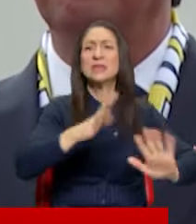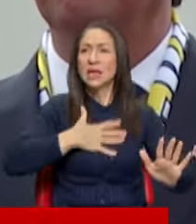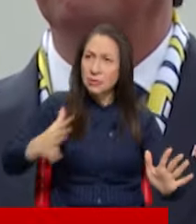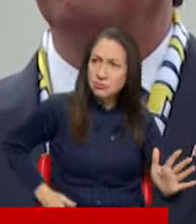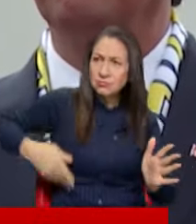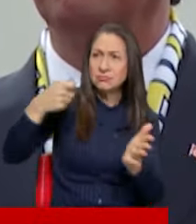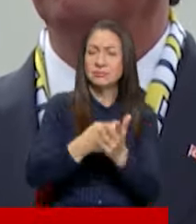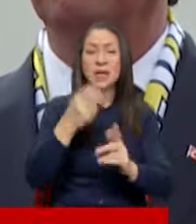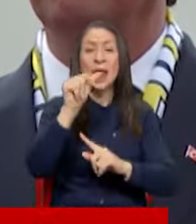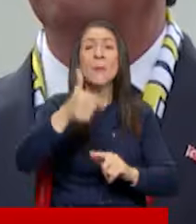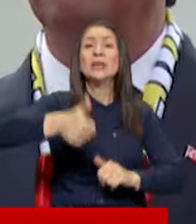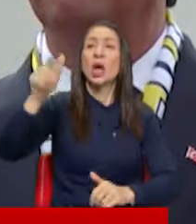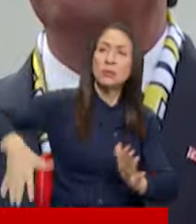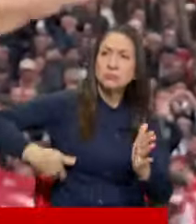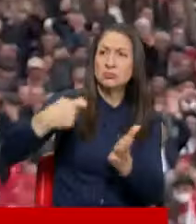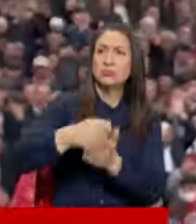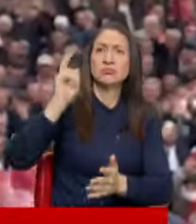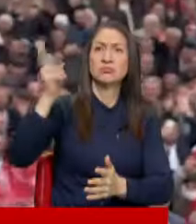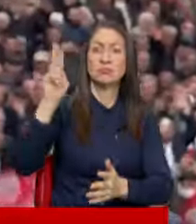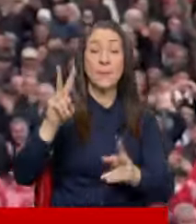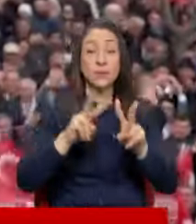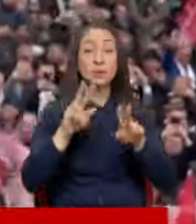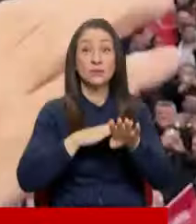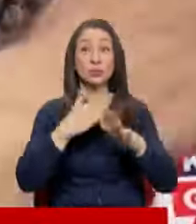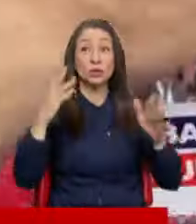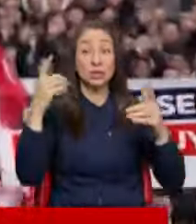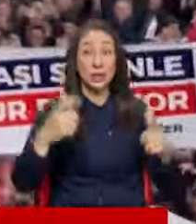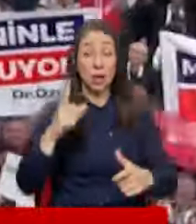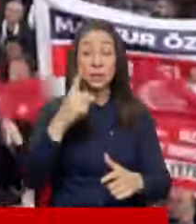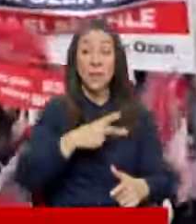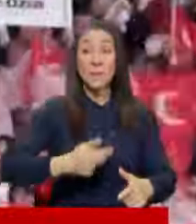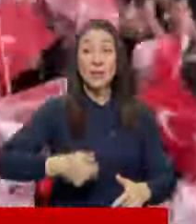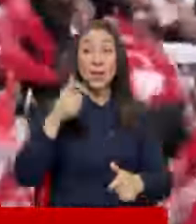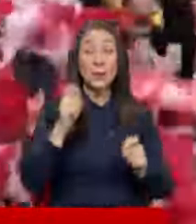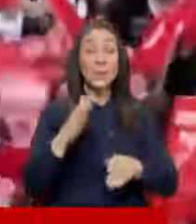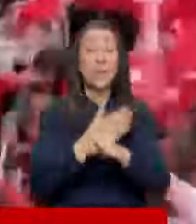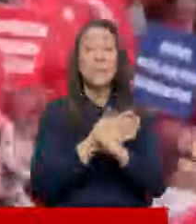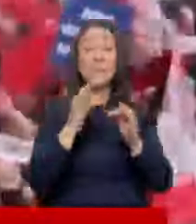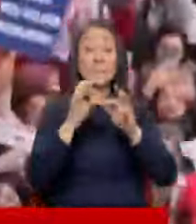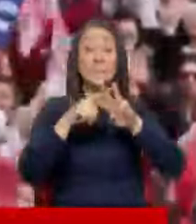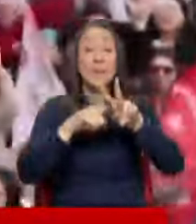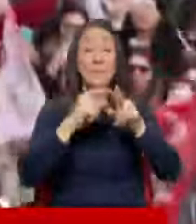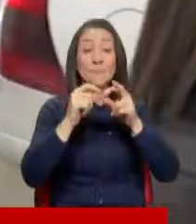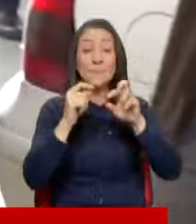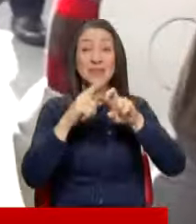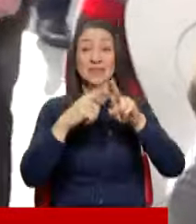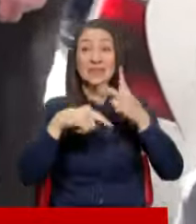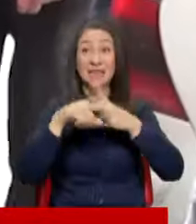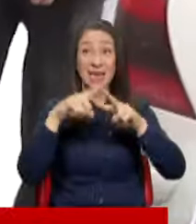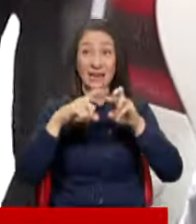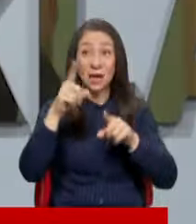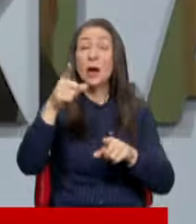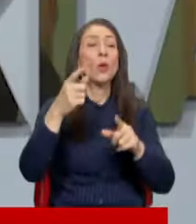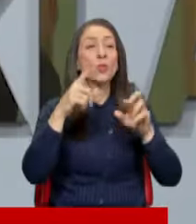İl Başkanlığı ödüyor bunların hesabını Mansur Yavaş büyükşehir'den önce belediye başkanlığı yaptığı memleketi Beypazarı daydı Turgut Altınok